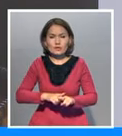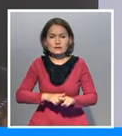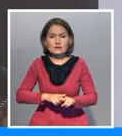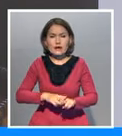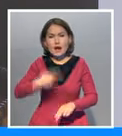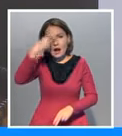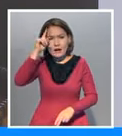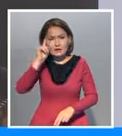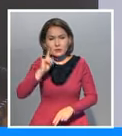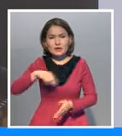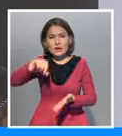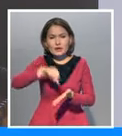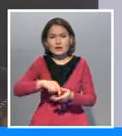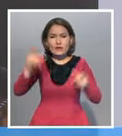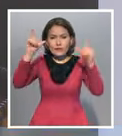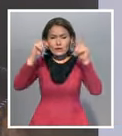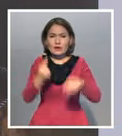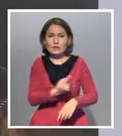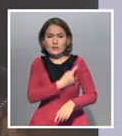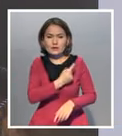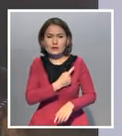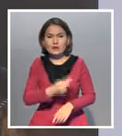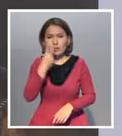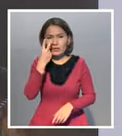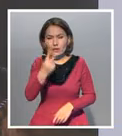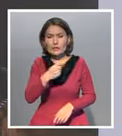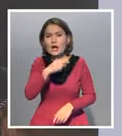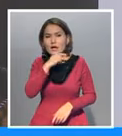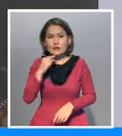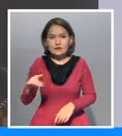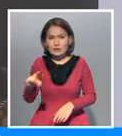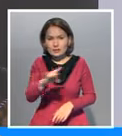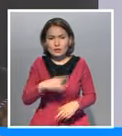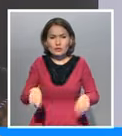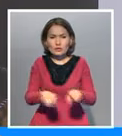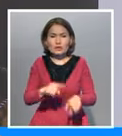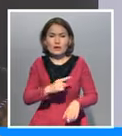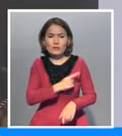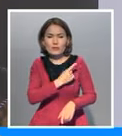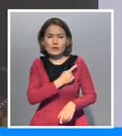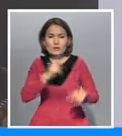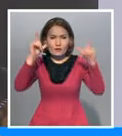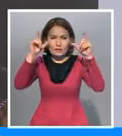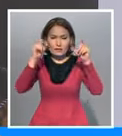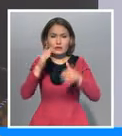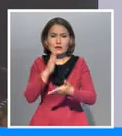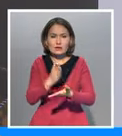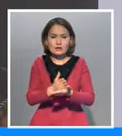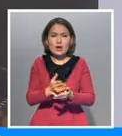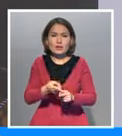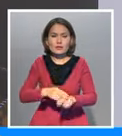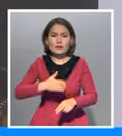Әзербайжаннан ғана қатысып жатқан жігіттерді көрдім. Ол ең жақыны бізге, Ресейден мысалы. Бірақ бізде де жалпы